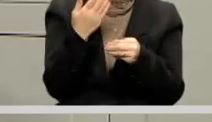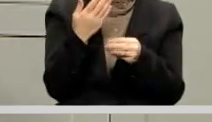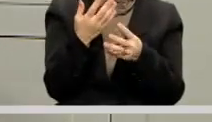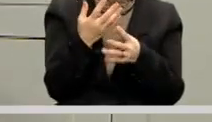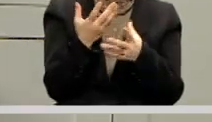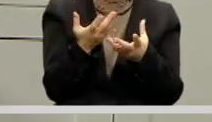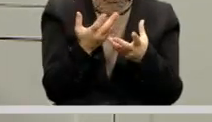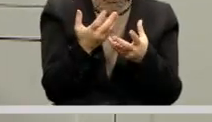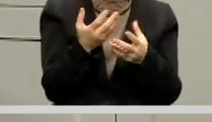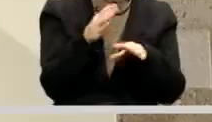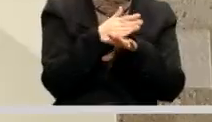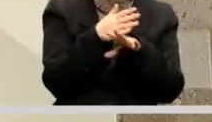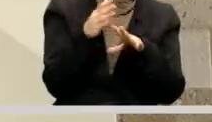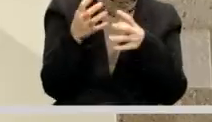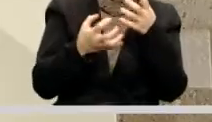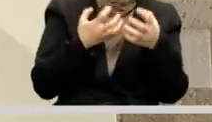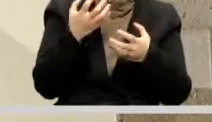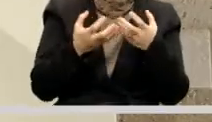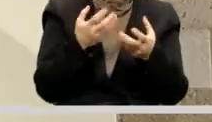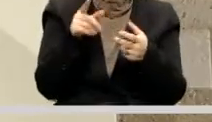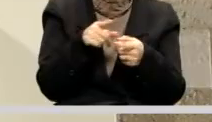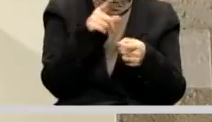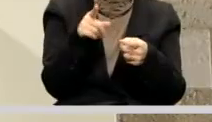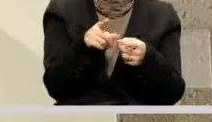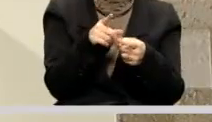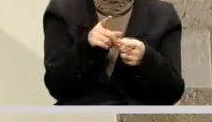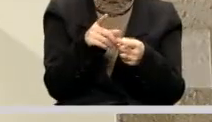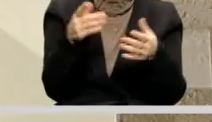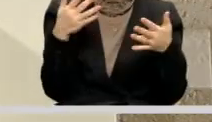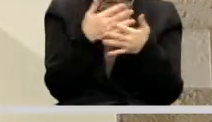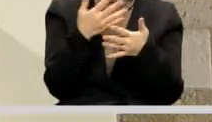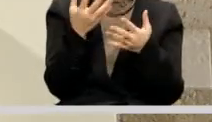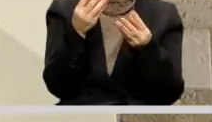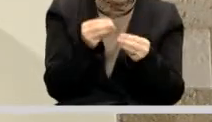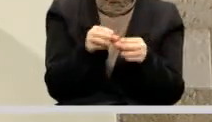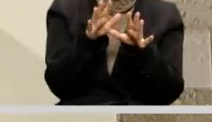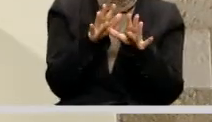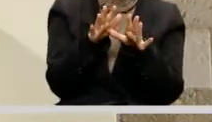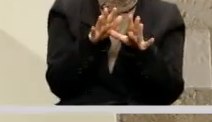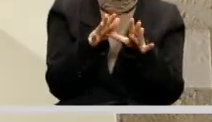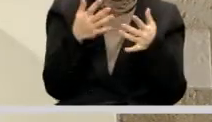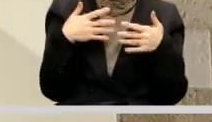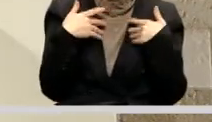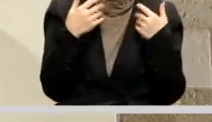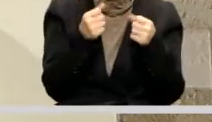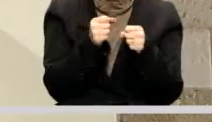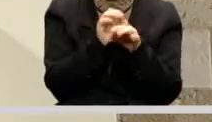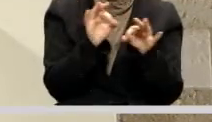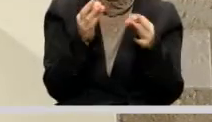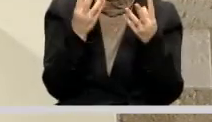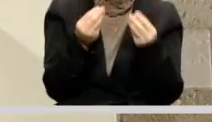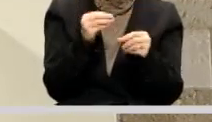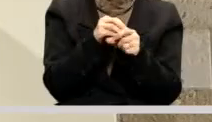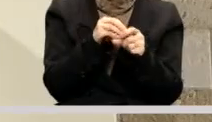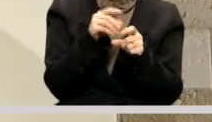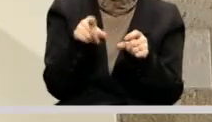benzeri akşam olmamalı mı? Yani şöyle trans yağlar genel sağlığımız için zararlı olduğundan dolayı aslında hiç olmasa daha